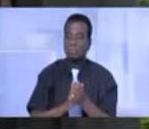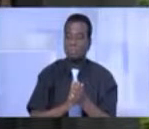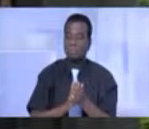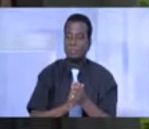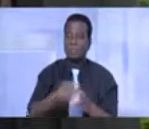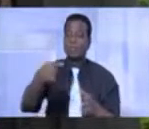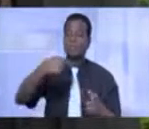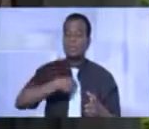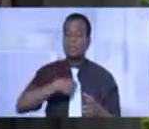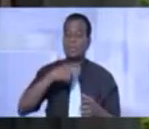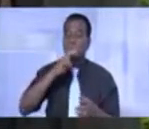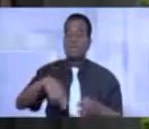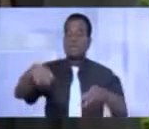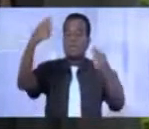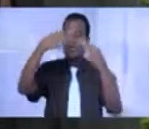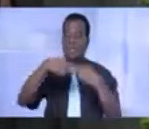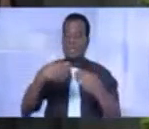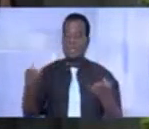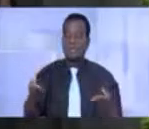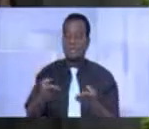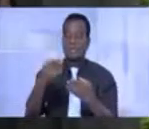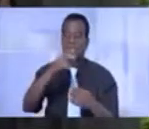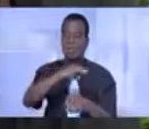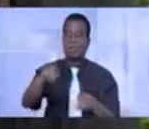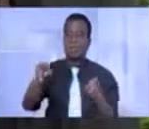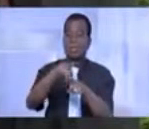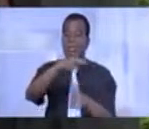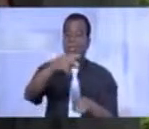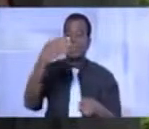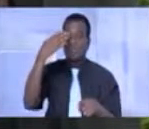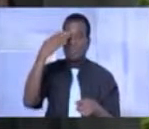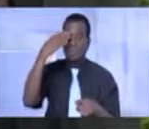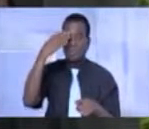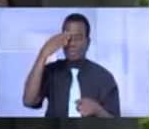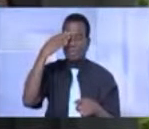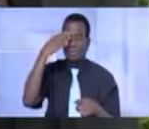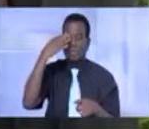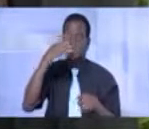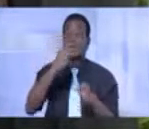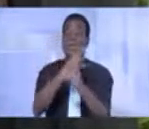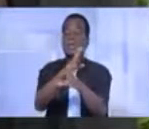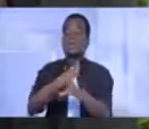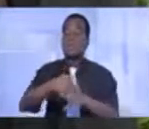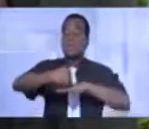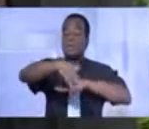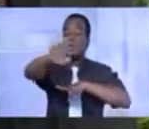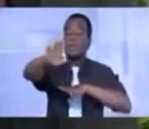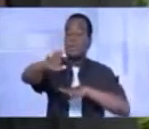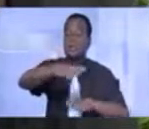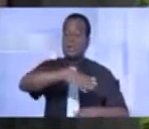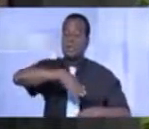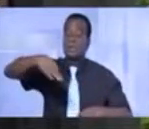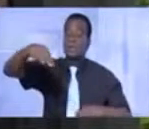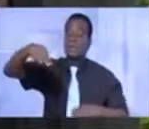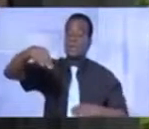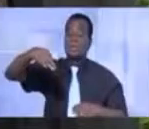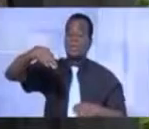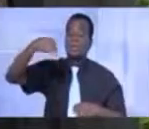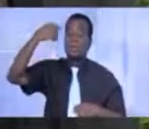Je suis venu visiter mon frère, comme vous le savez. Déjà, j'avais envoyé une délégation pour le